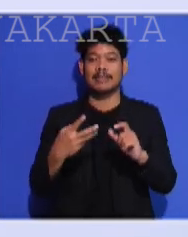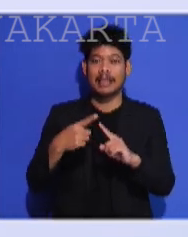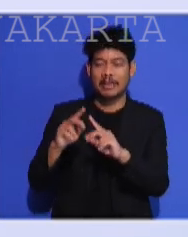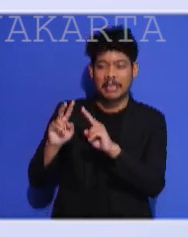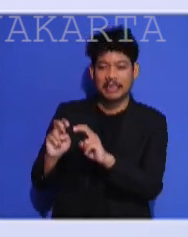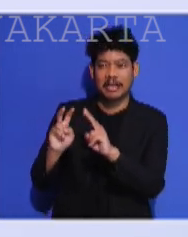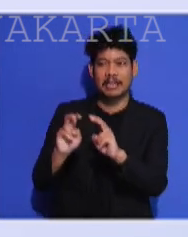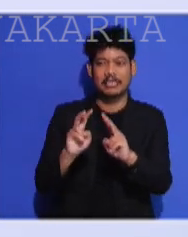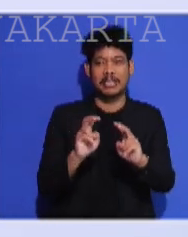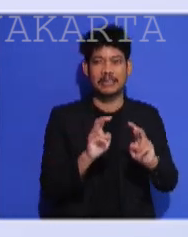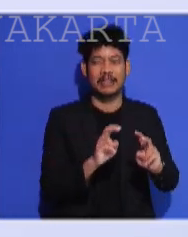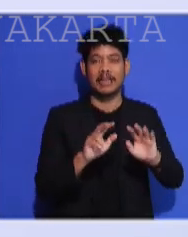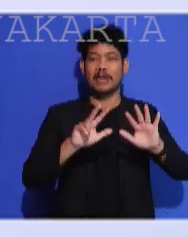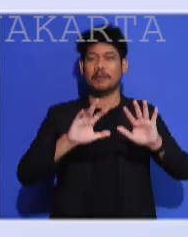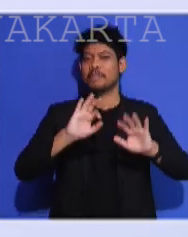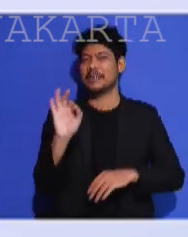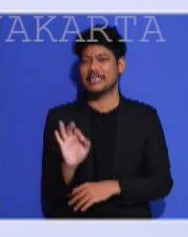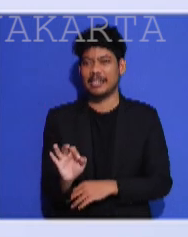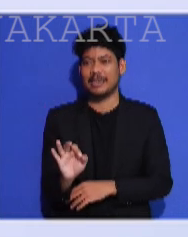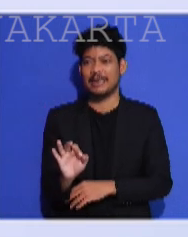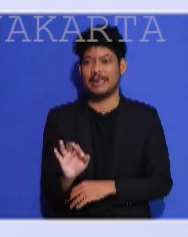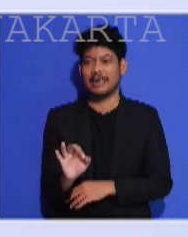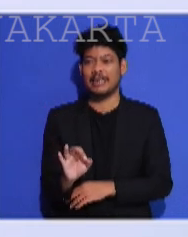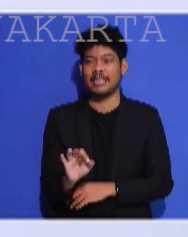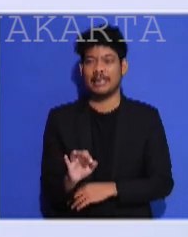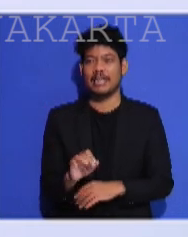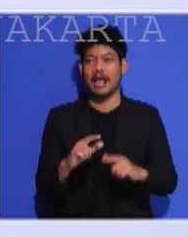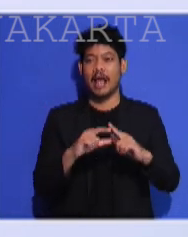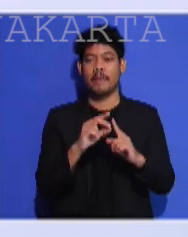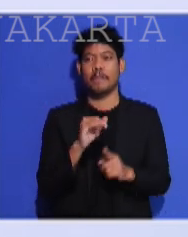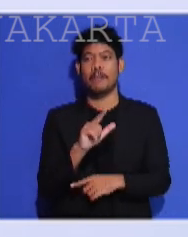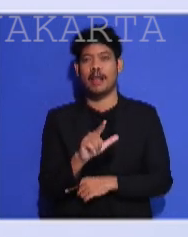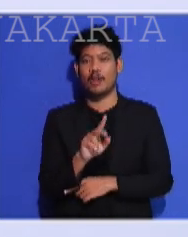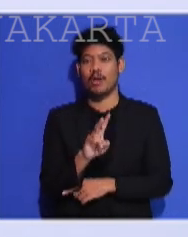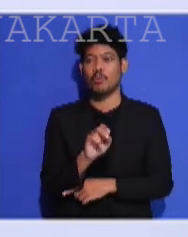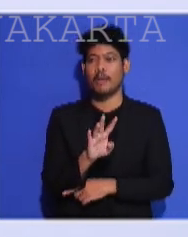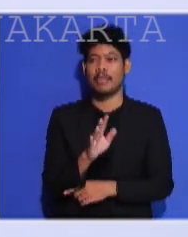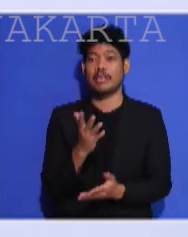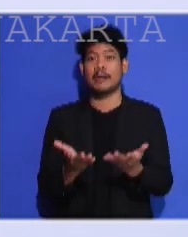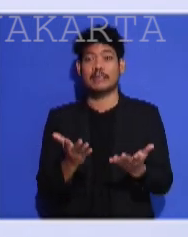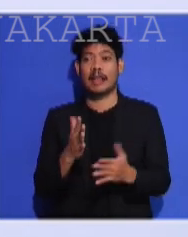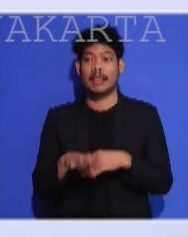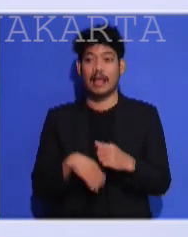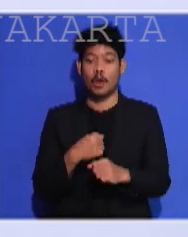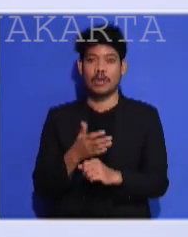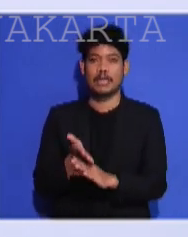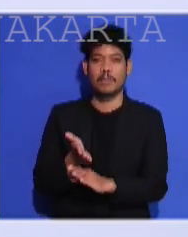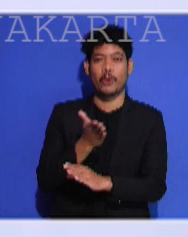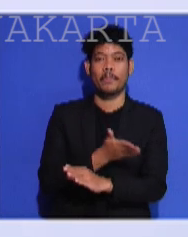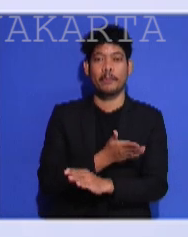kom74% pada April 2024 dibandingkan tahun sebelumnya mencapai